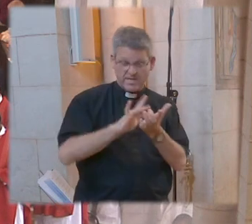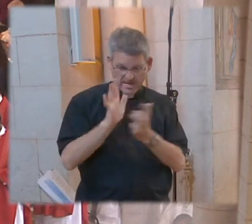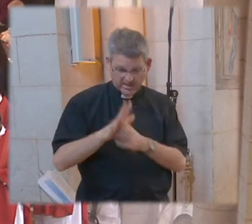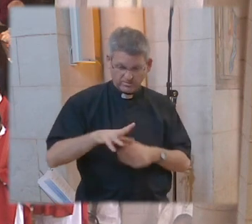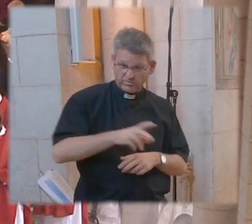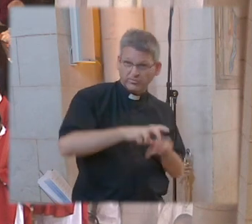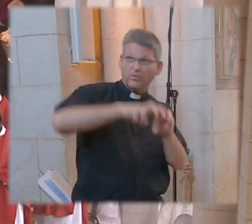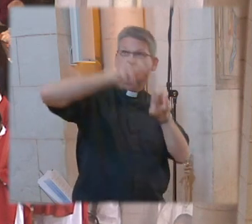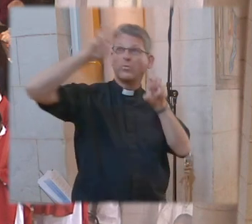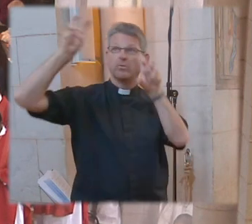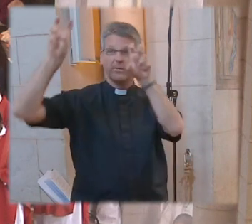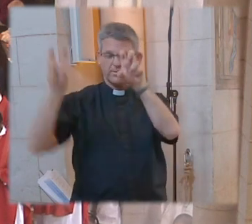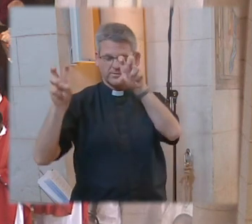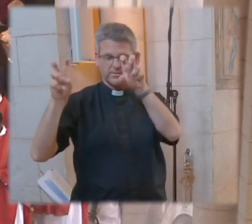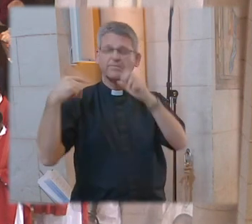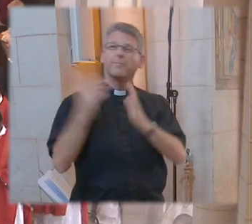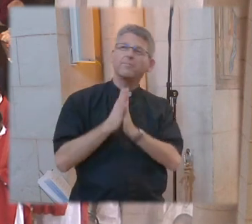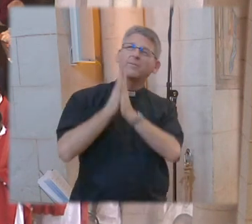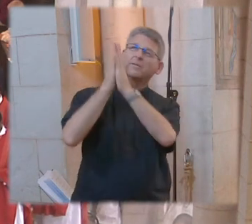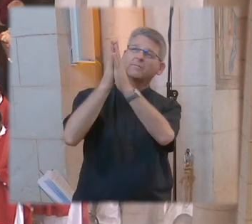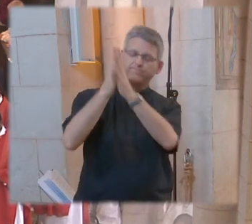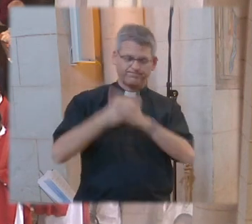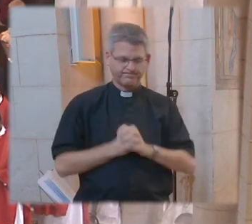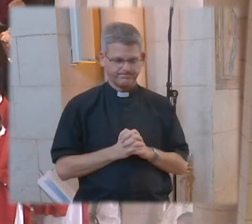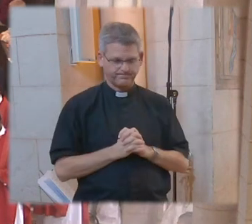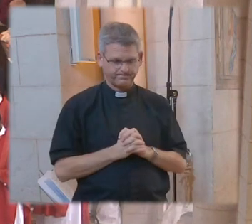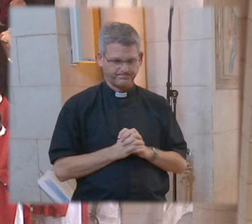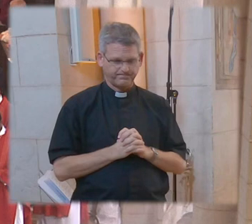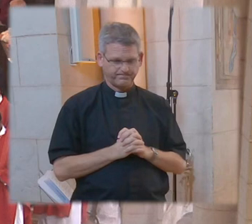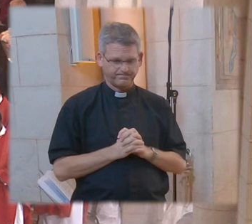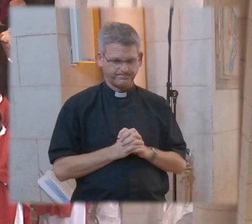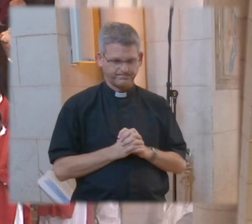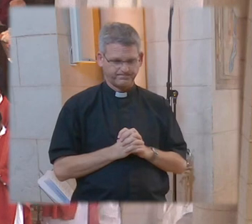erhöht hast, bitten wir dich, allmächtiger Gott.